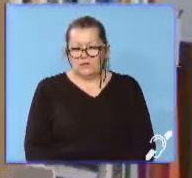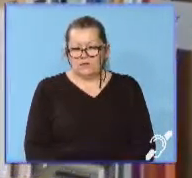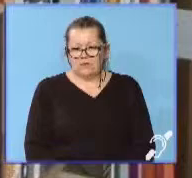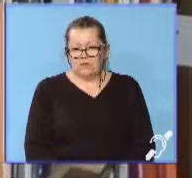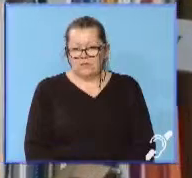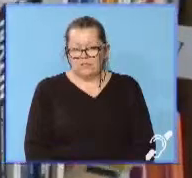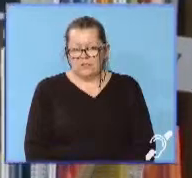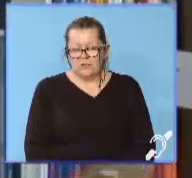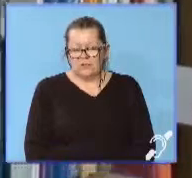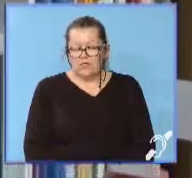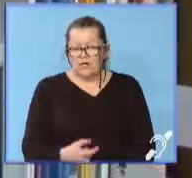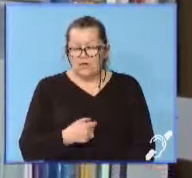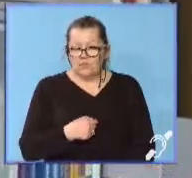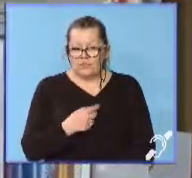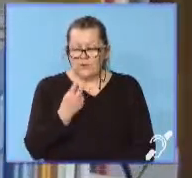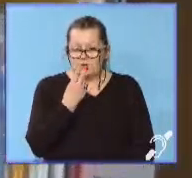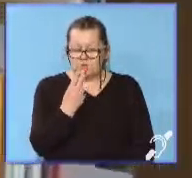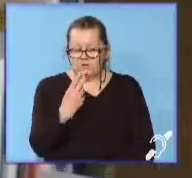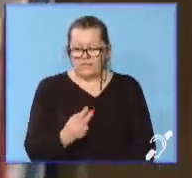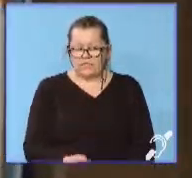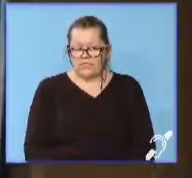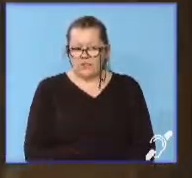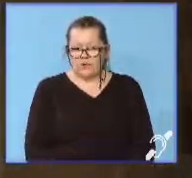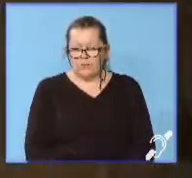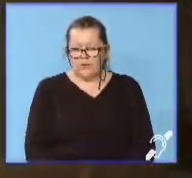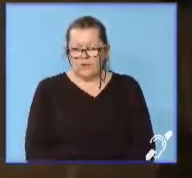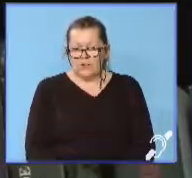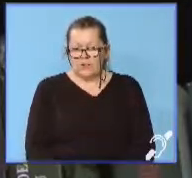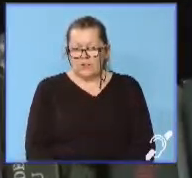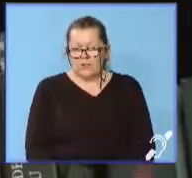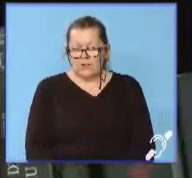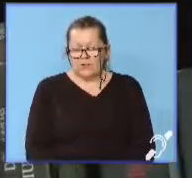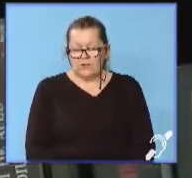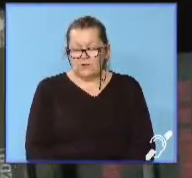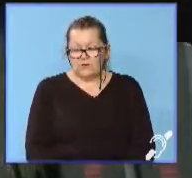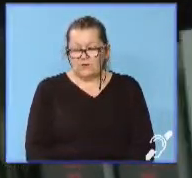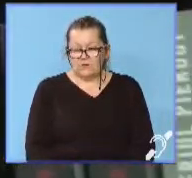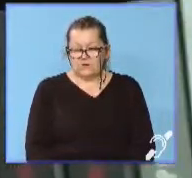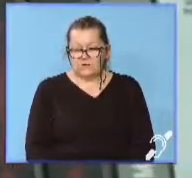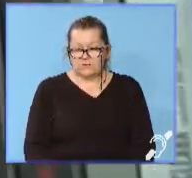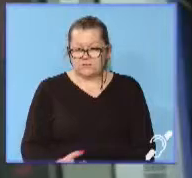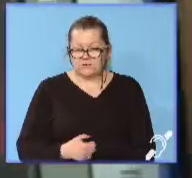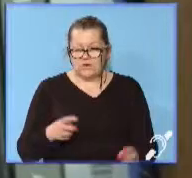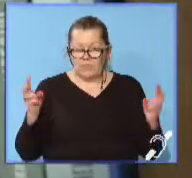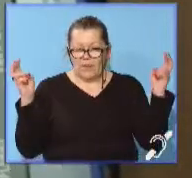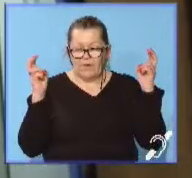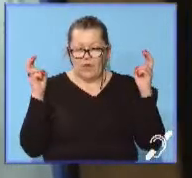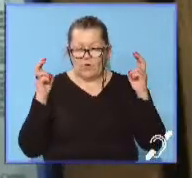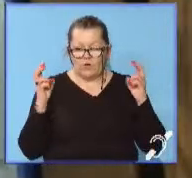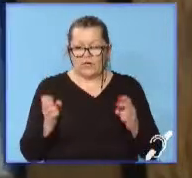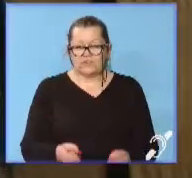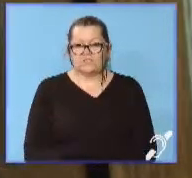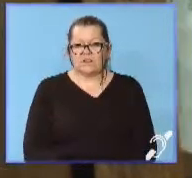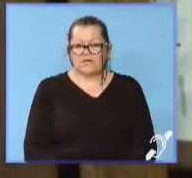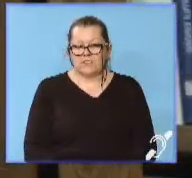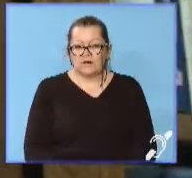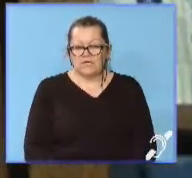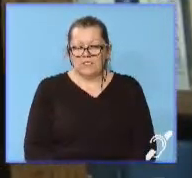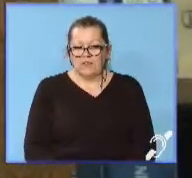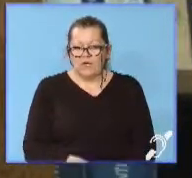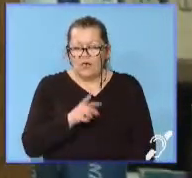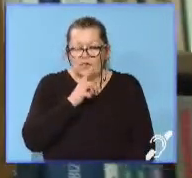comprehensiune putem să realizăm destul de de rapid că ne aflăm într o situație de criză Ne aflăm într o situație